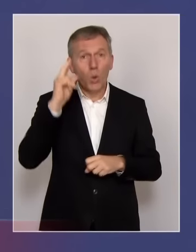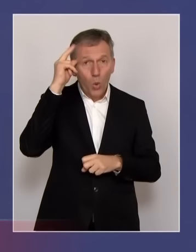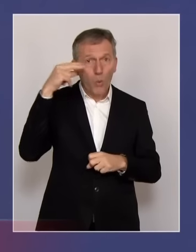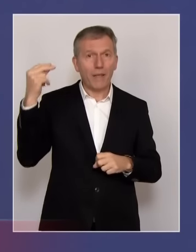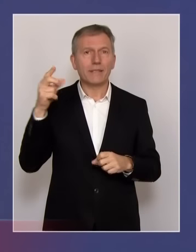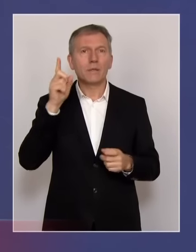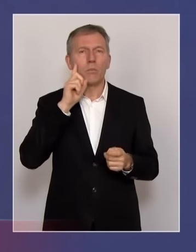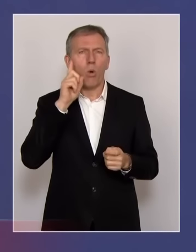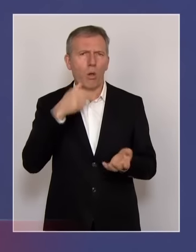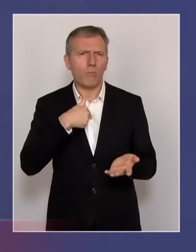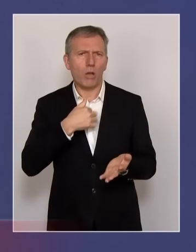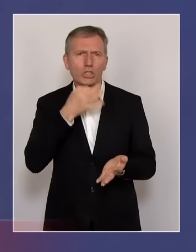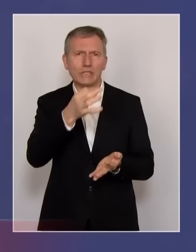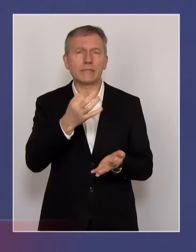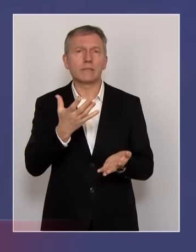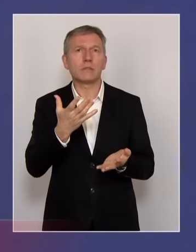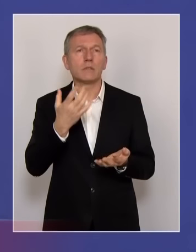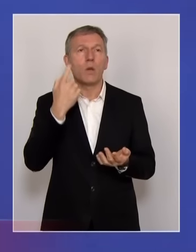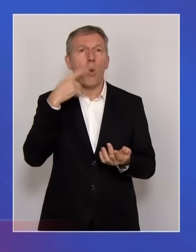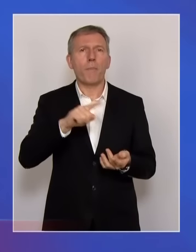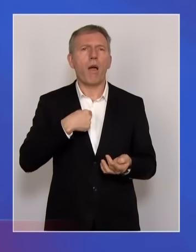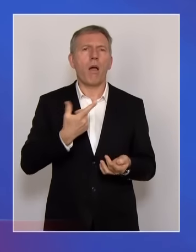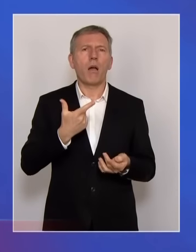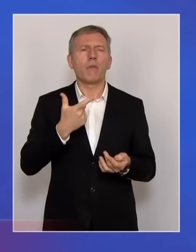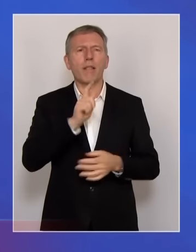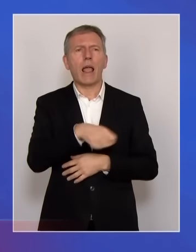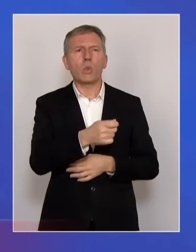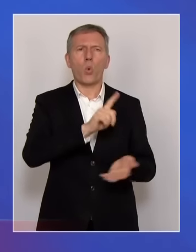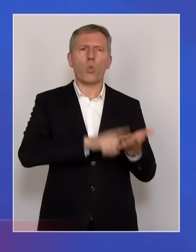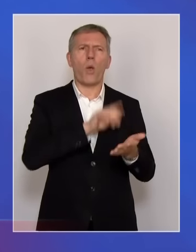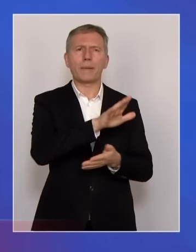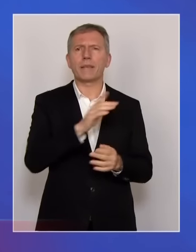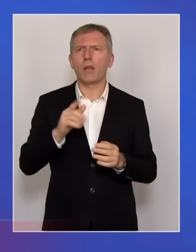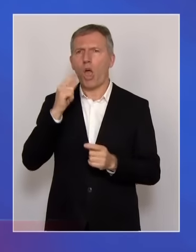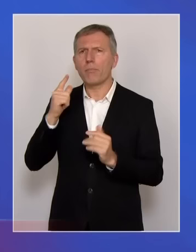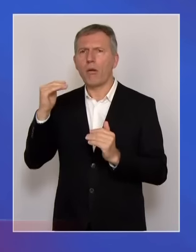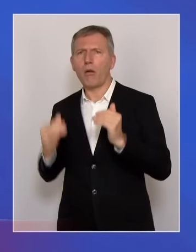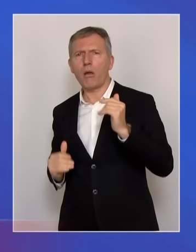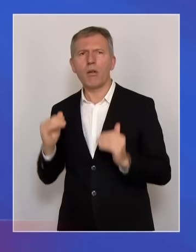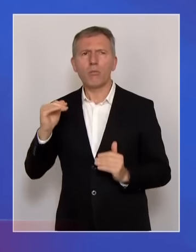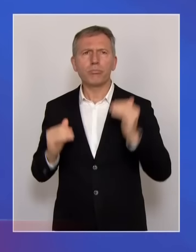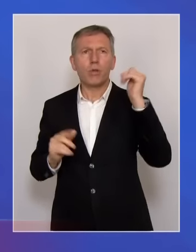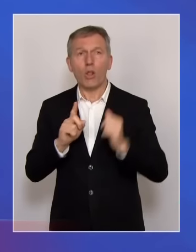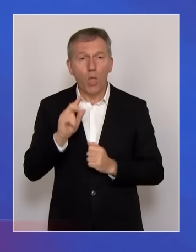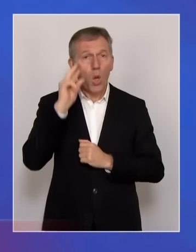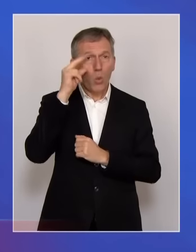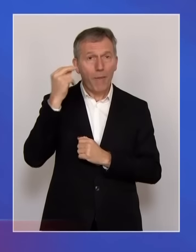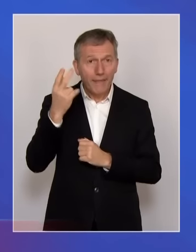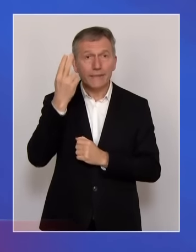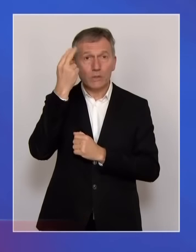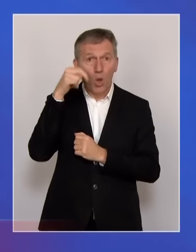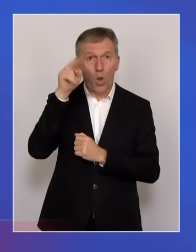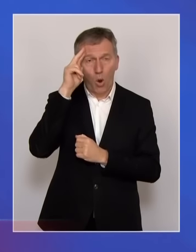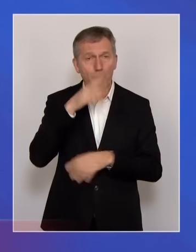aussi parce que je ne fais pas partie de ceux qui pensent que la nature a des droits supérieurs à l'homme et c'est un humanisme européen qui à mes yeux